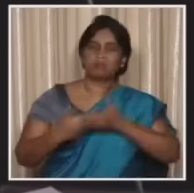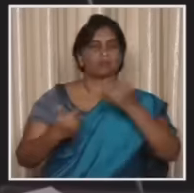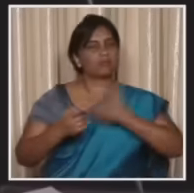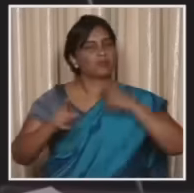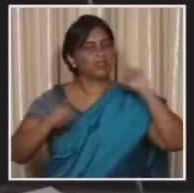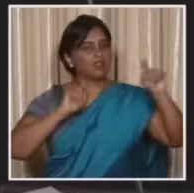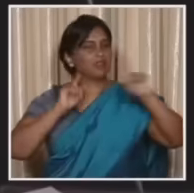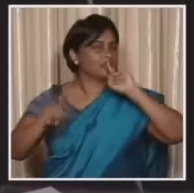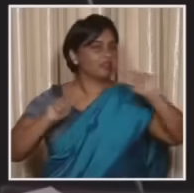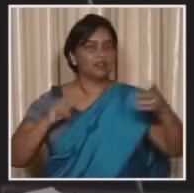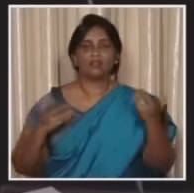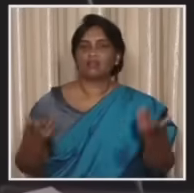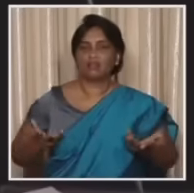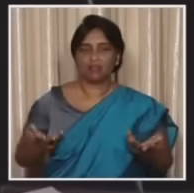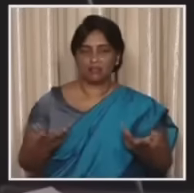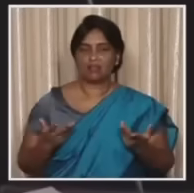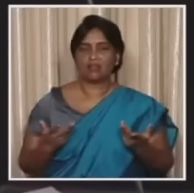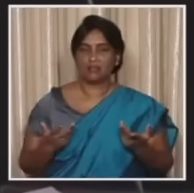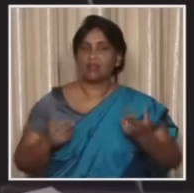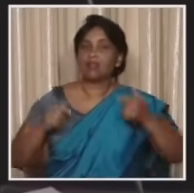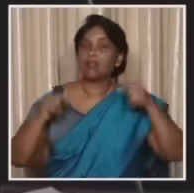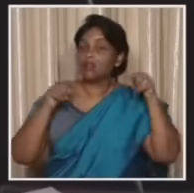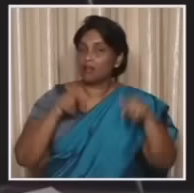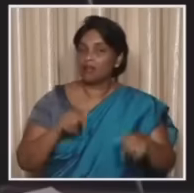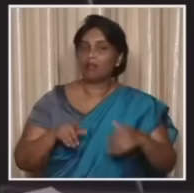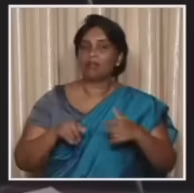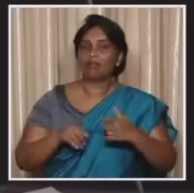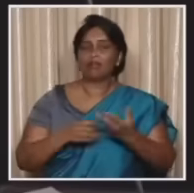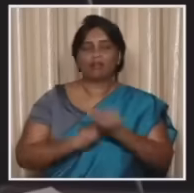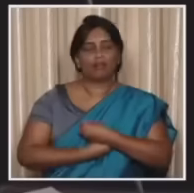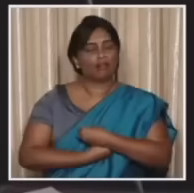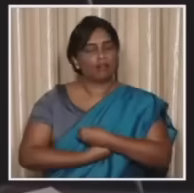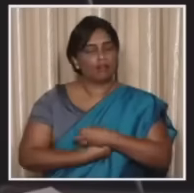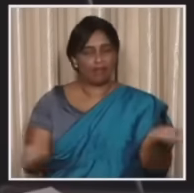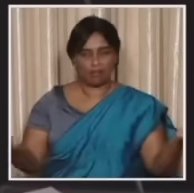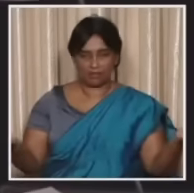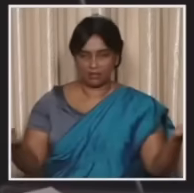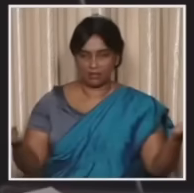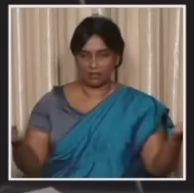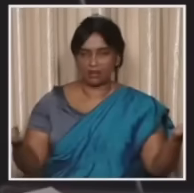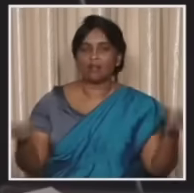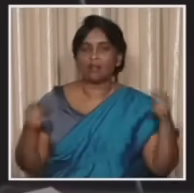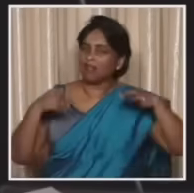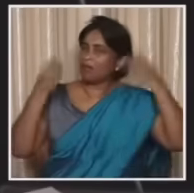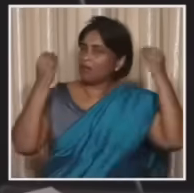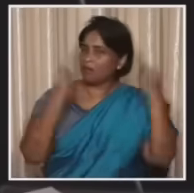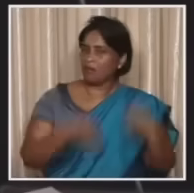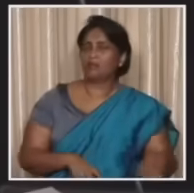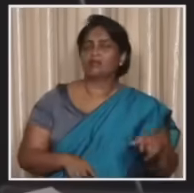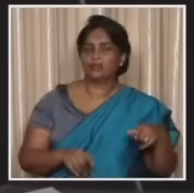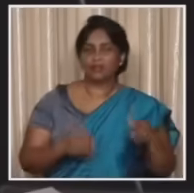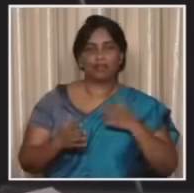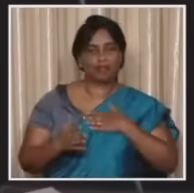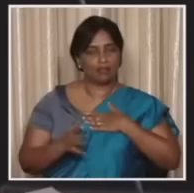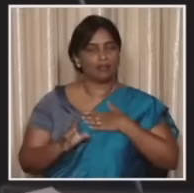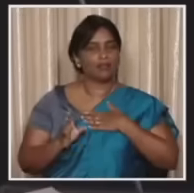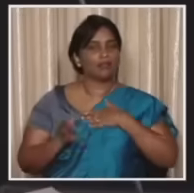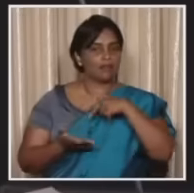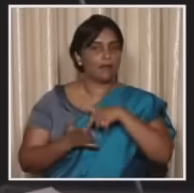හරමයි හදන්නේ මේ මේ කීලි ඉවරලා. හරිද? ඒකත් ලැත්තරම ලොප්. ඒක ලැත්තරම ලොප්. දැන් මගේ